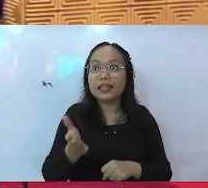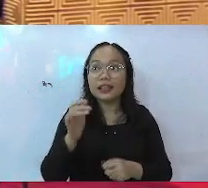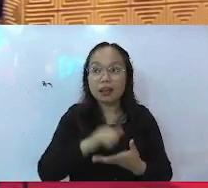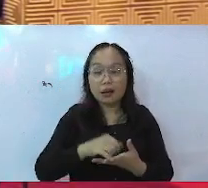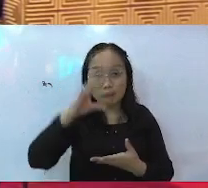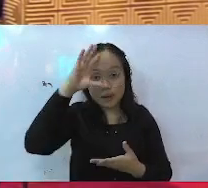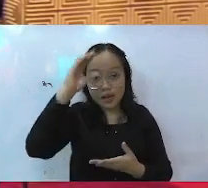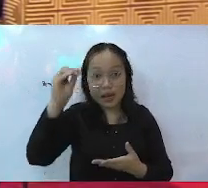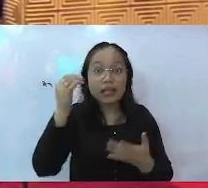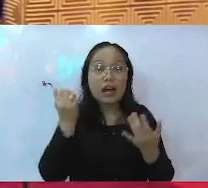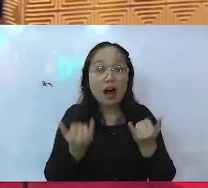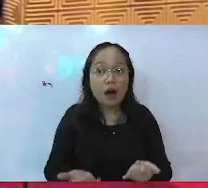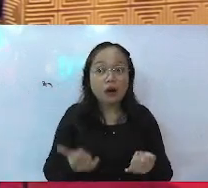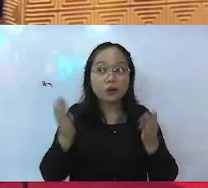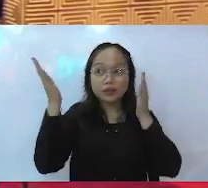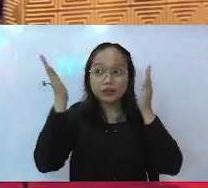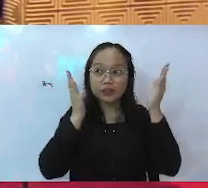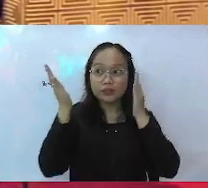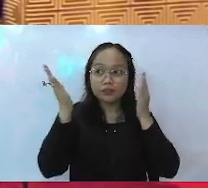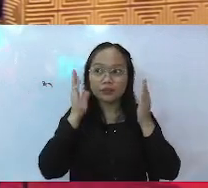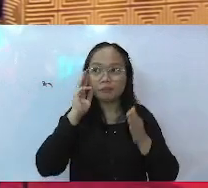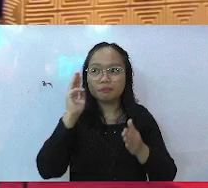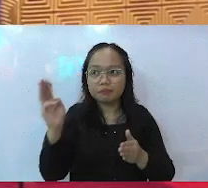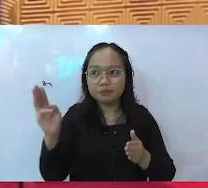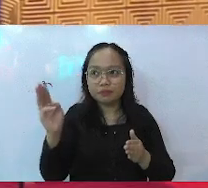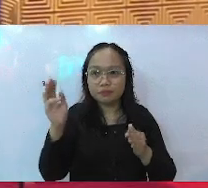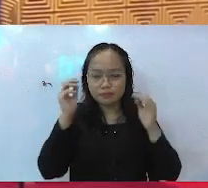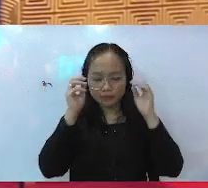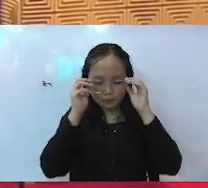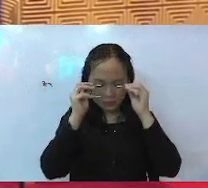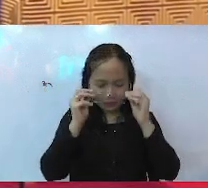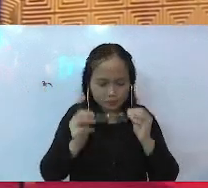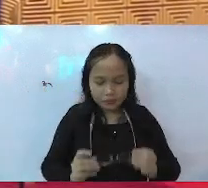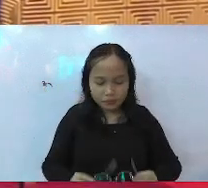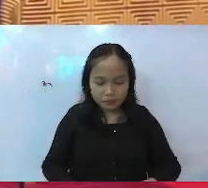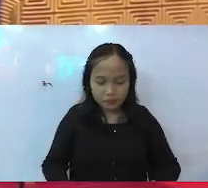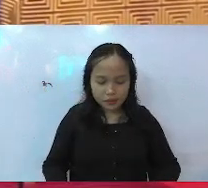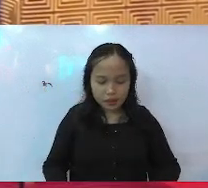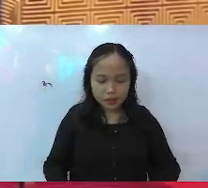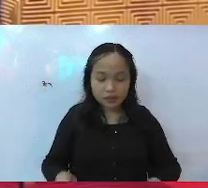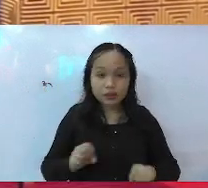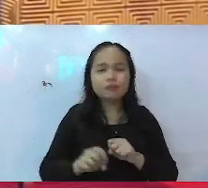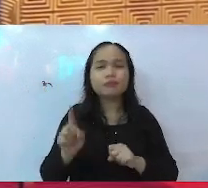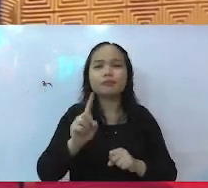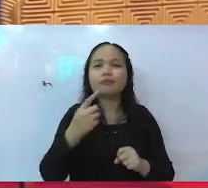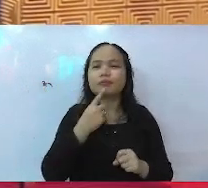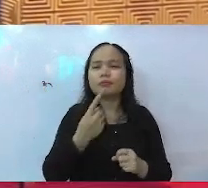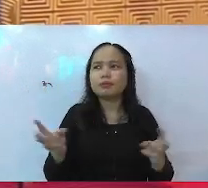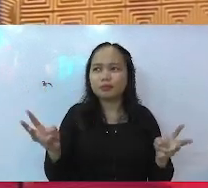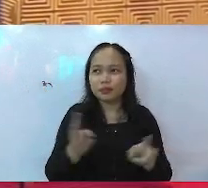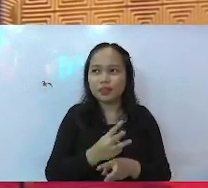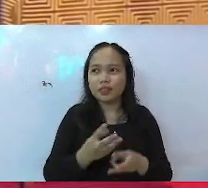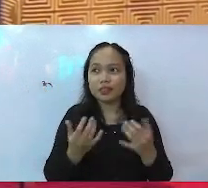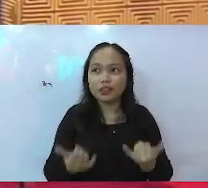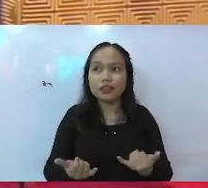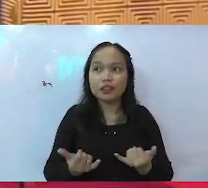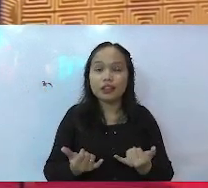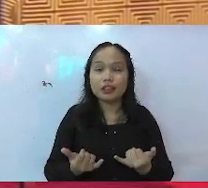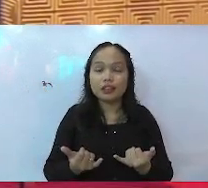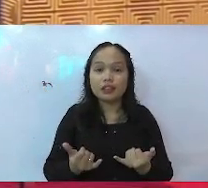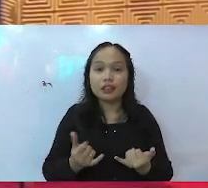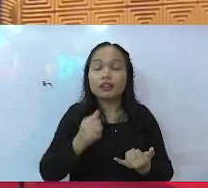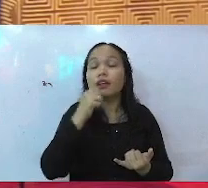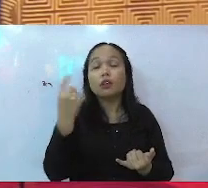now serve him Ayan at ang matitindi dito Matindi hindi lamang hindi lamang iniimbitahan na